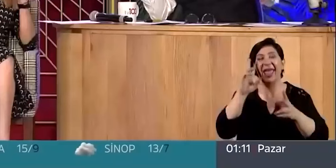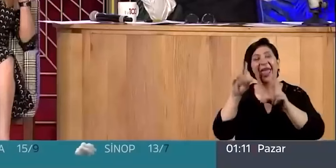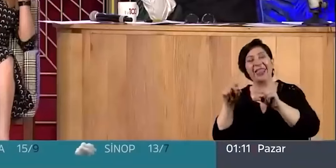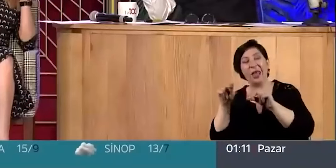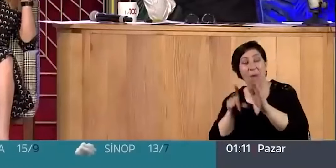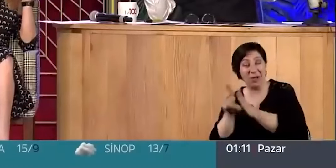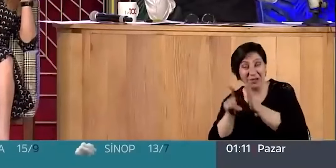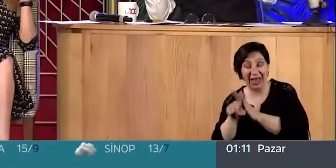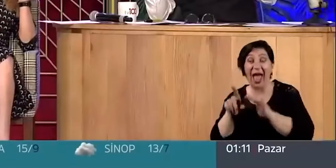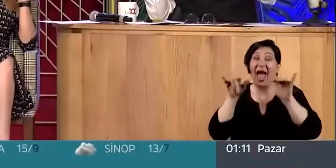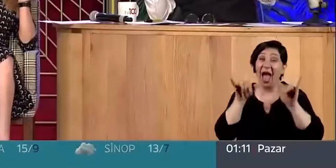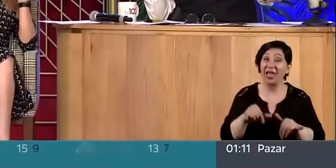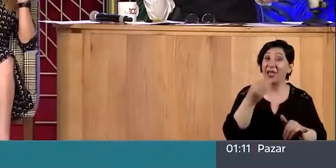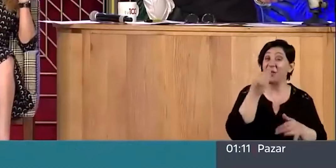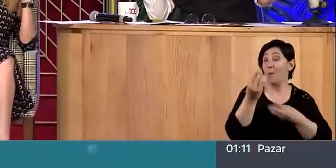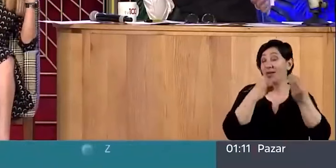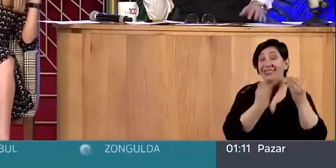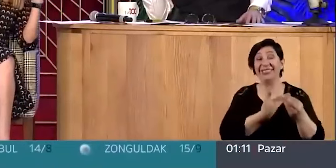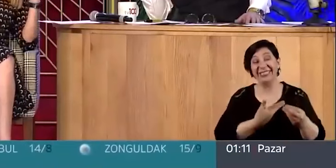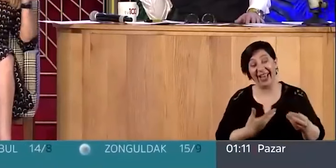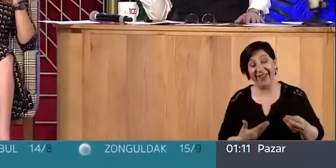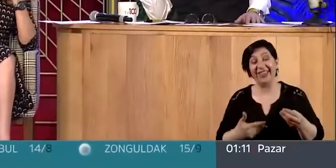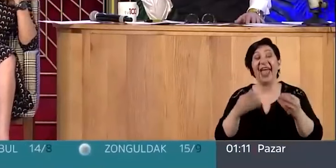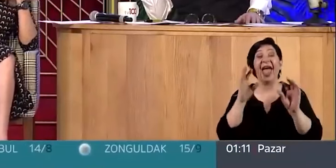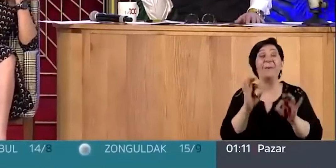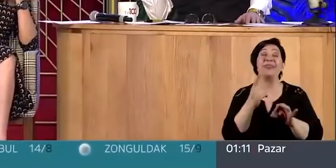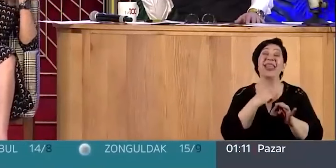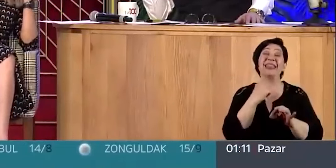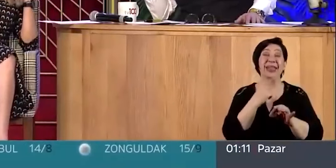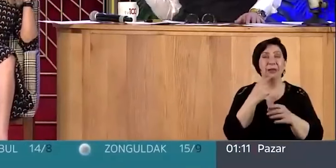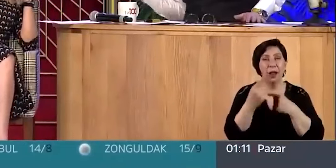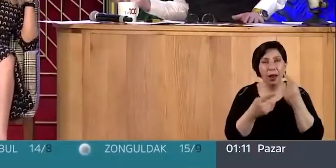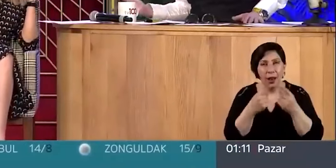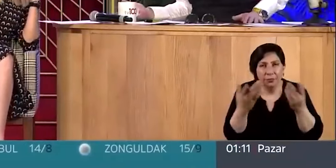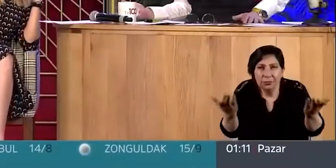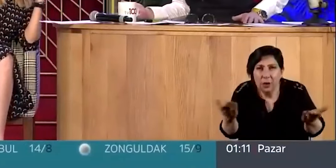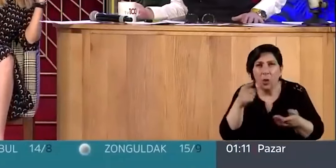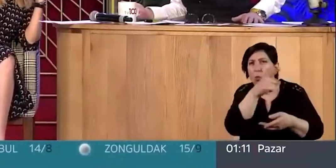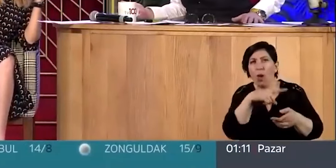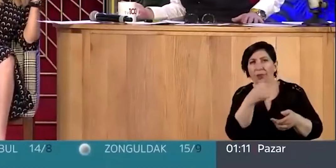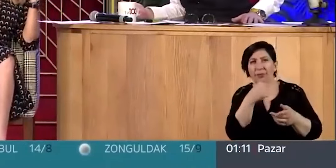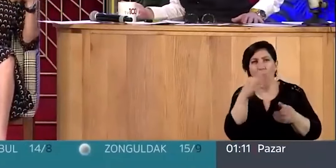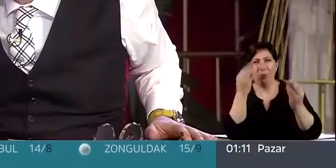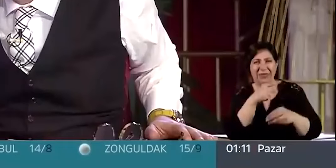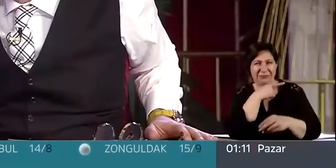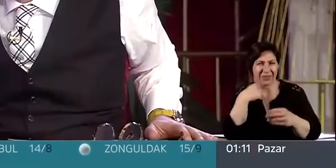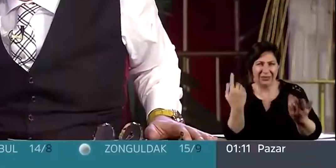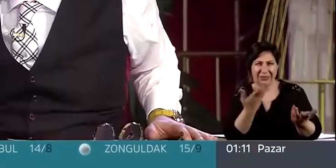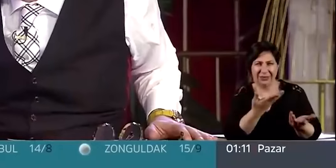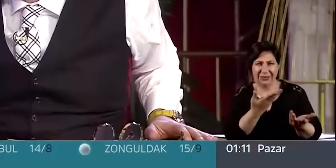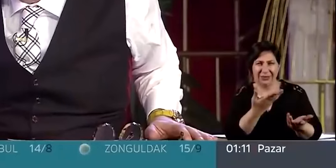başarılı, aynı zamanda yemek yemeyi seven, pek de tatlı falan filan. Lan nasıl bunların böyle burçları olabilir